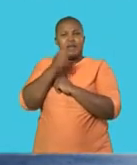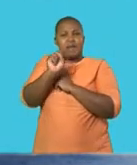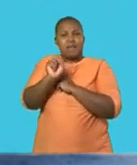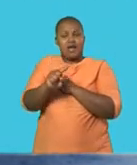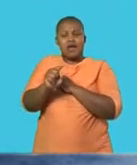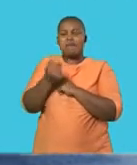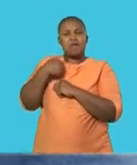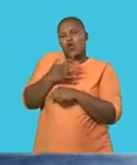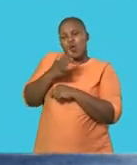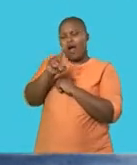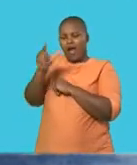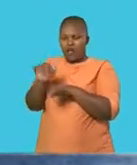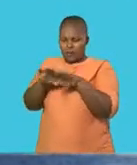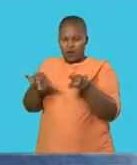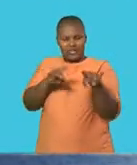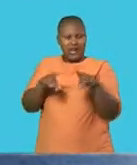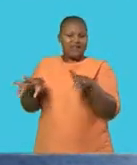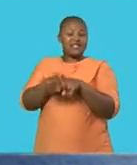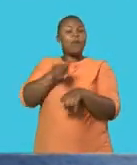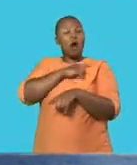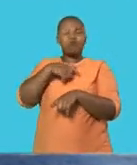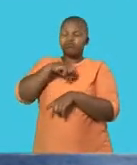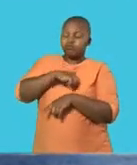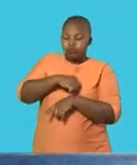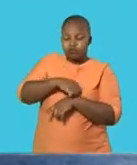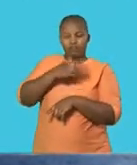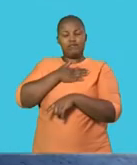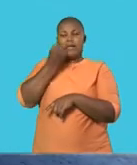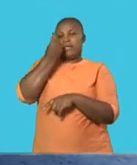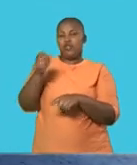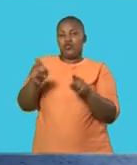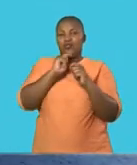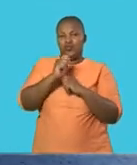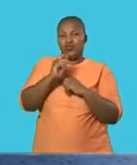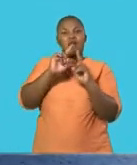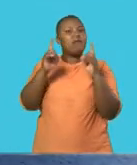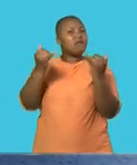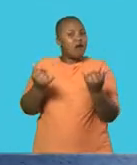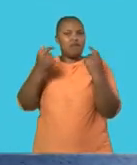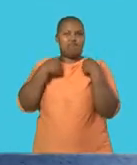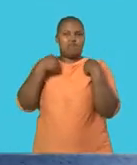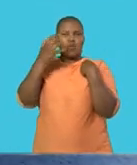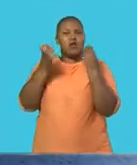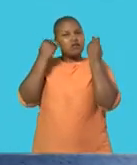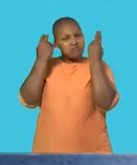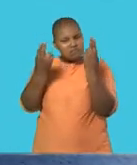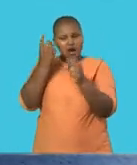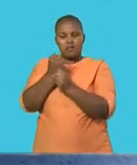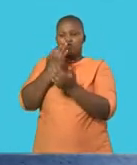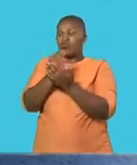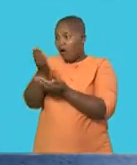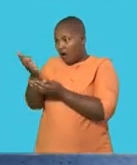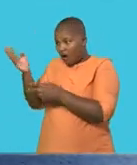wakho angayikule yonto leyo ngoba ngiyabazi ubuhlungu bakhona. So ngizomake mina ngenze sure ukuthi laba abanye bangakalimali bangalimali mangabe